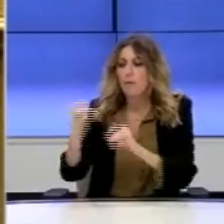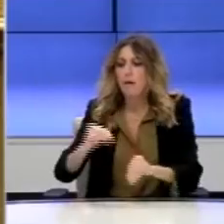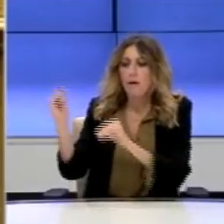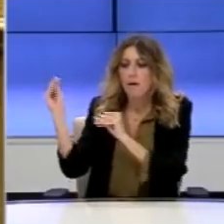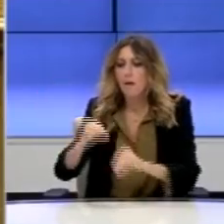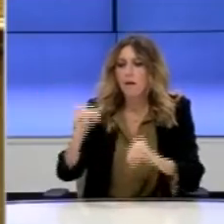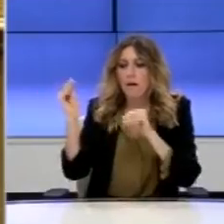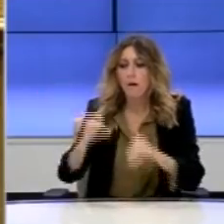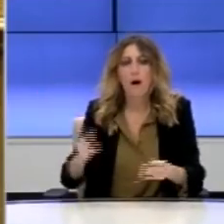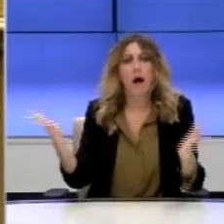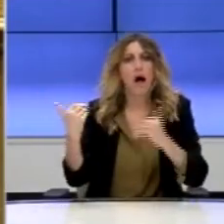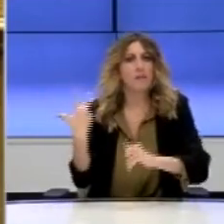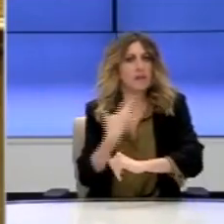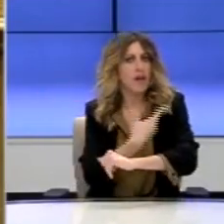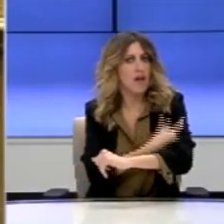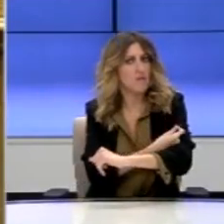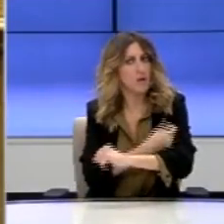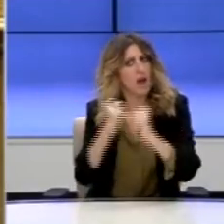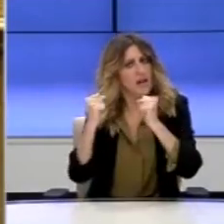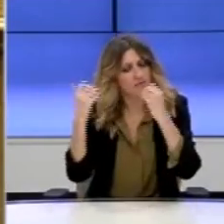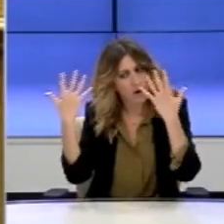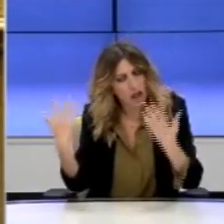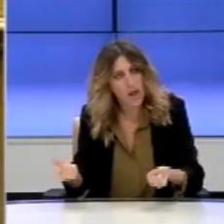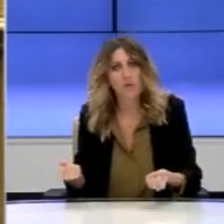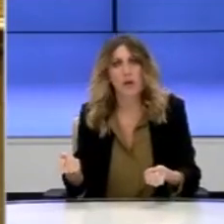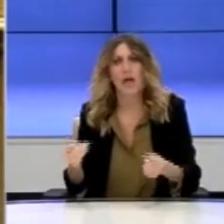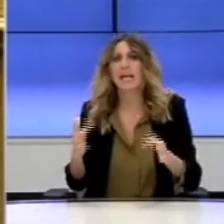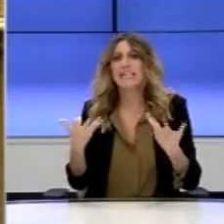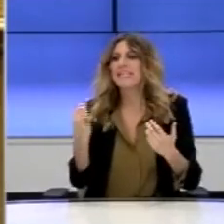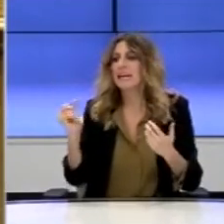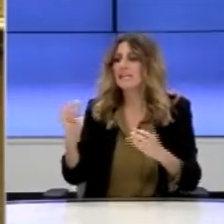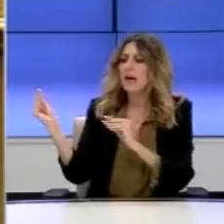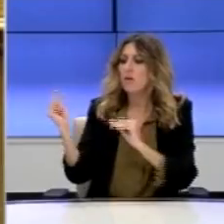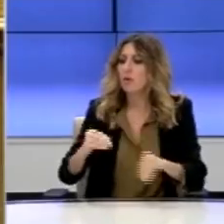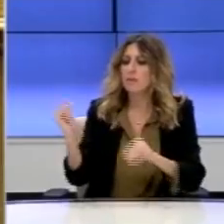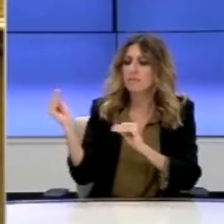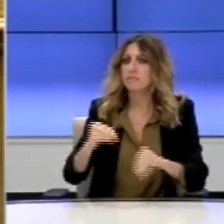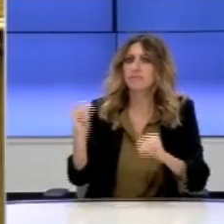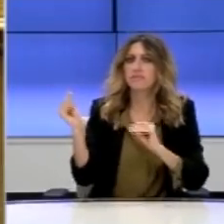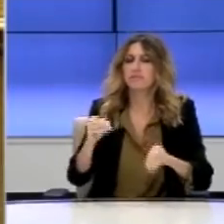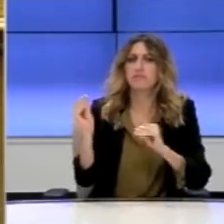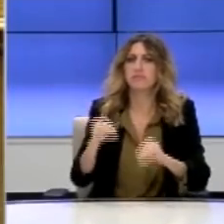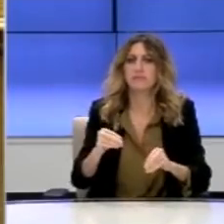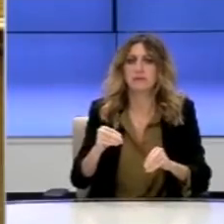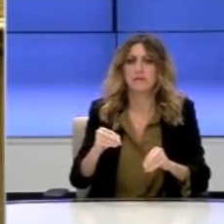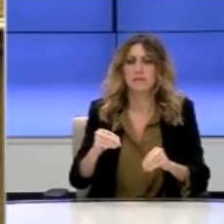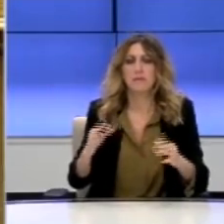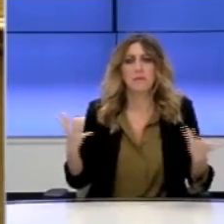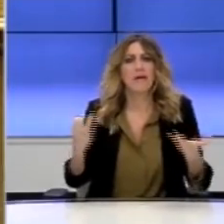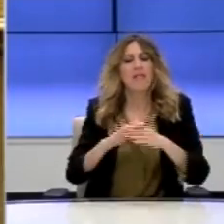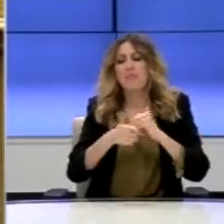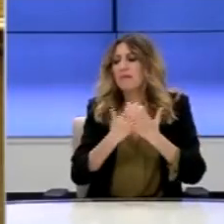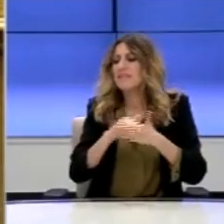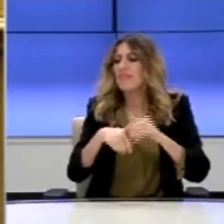ως ασφαλή και αποτελεσματικά, ανεξάρτητα της χώρας παραγωγής τους, προκειμένου να